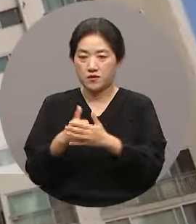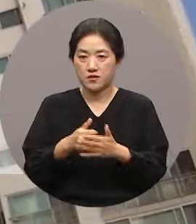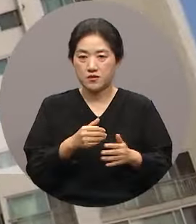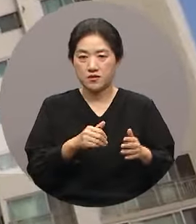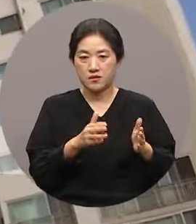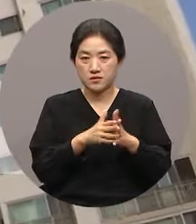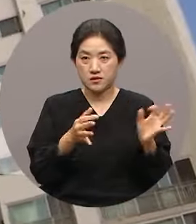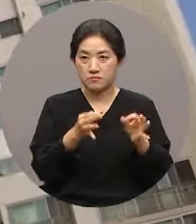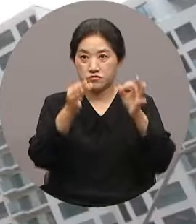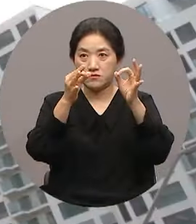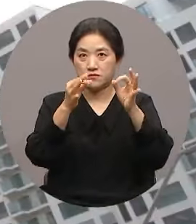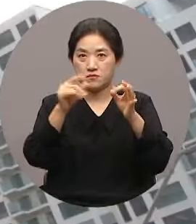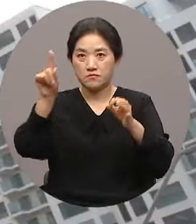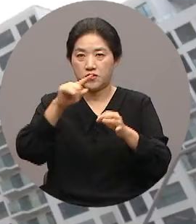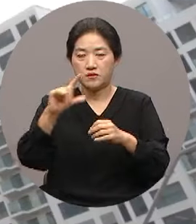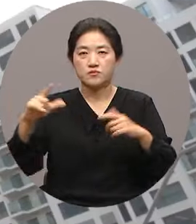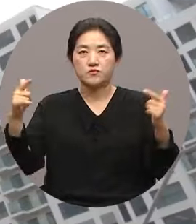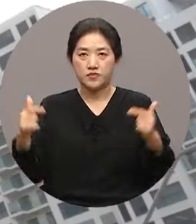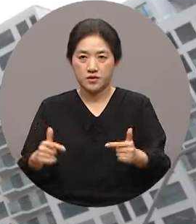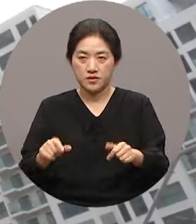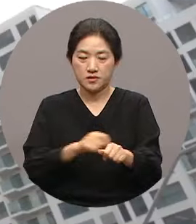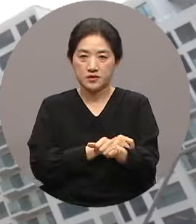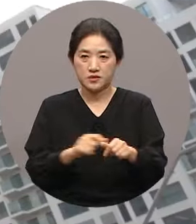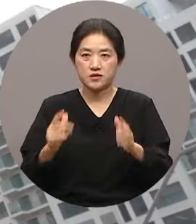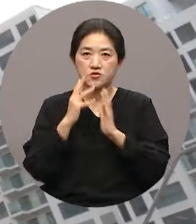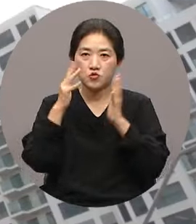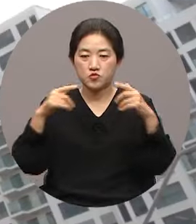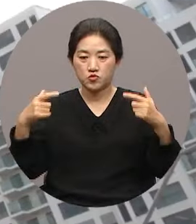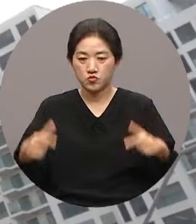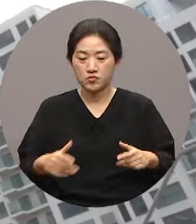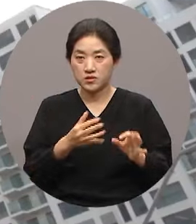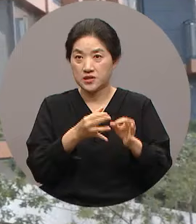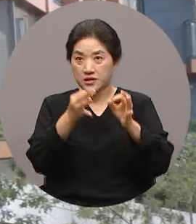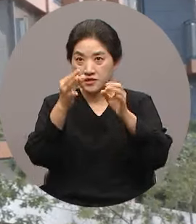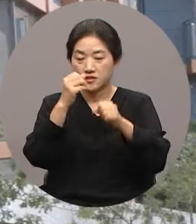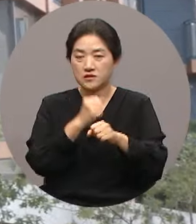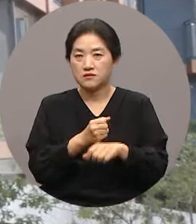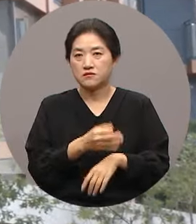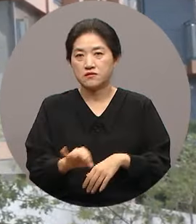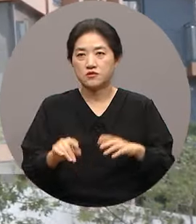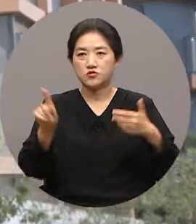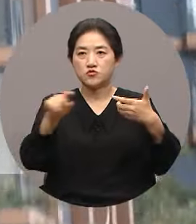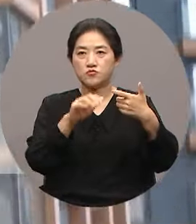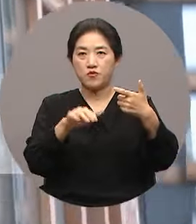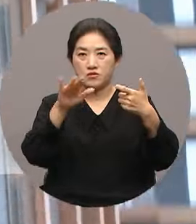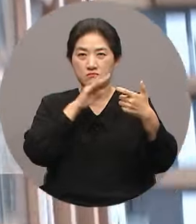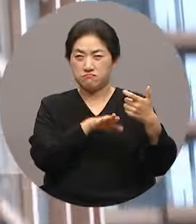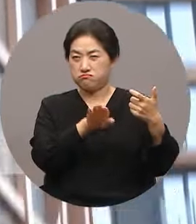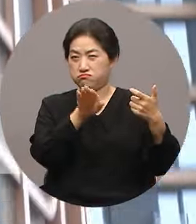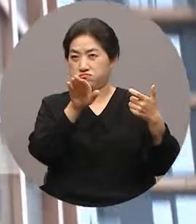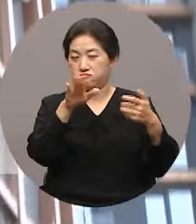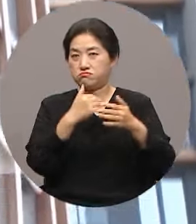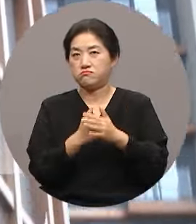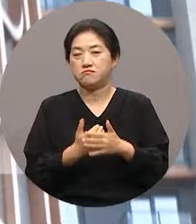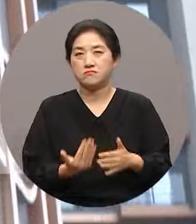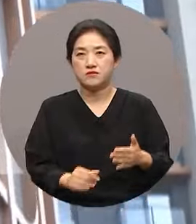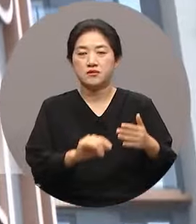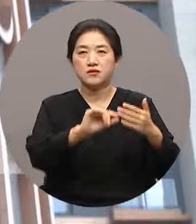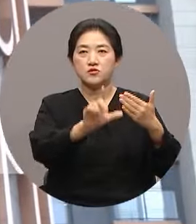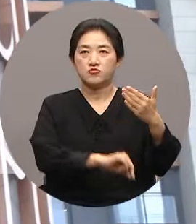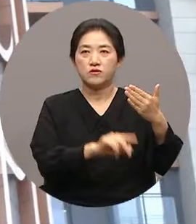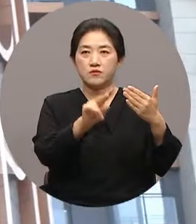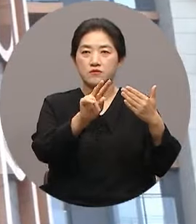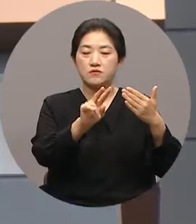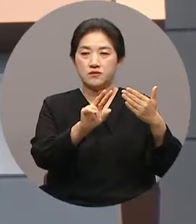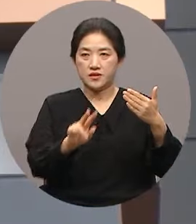모두 줄어들었습니다. 특히 서초구는 상승 거래 비중이 60%대 안팎이었는데 지난달